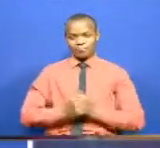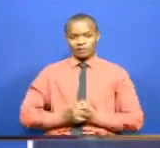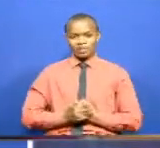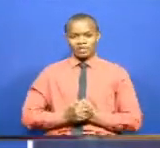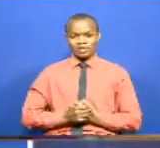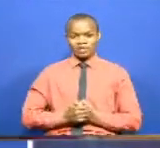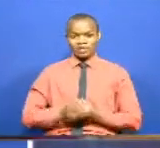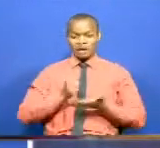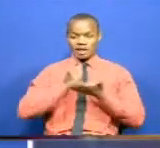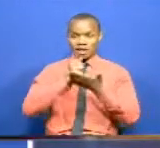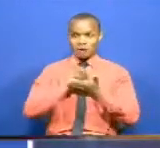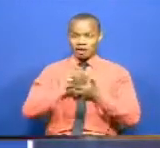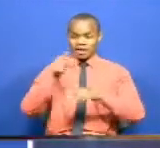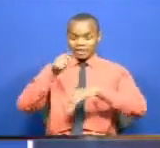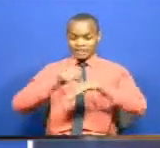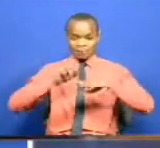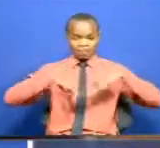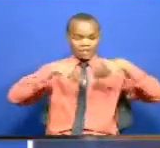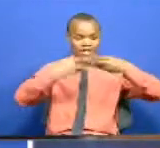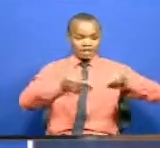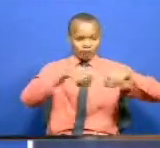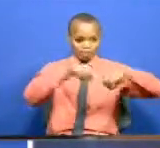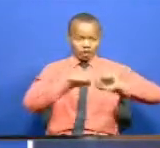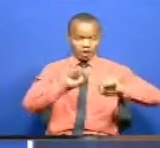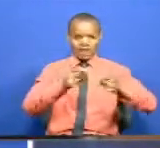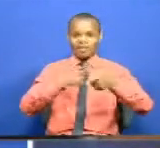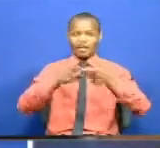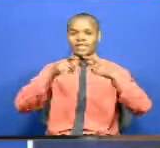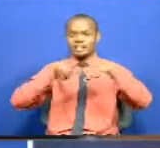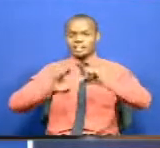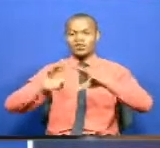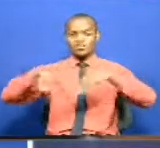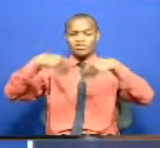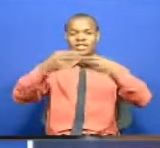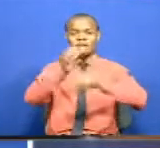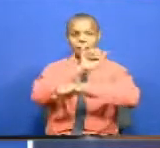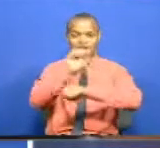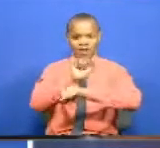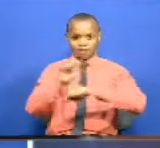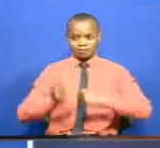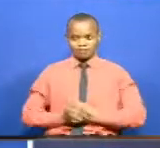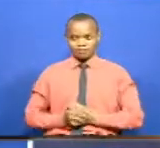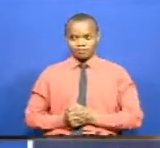Tusaidiane, nikipatia moja pikipiki, wewe patia mwingine gari.